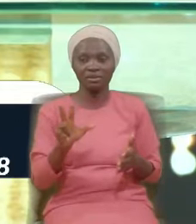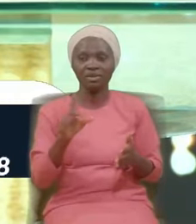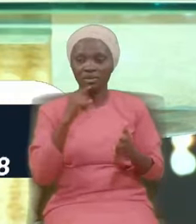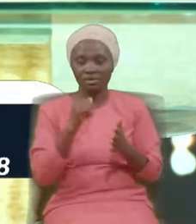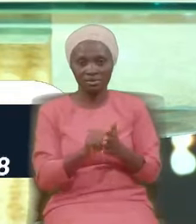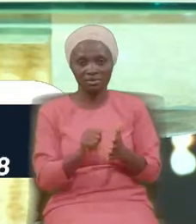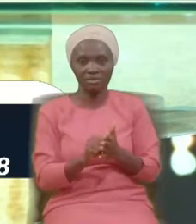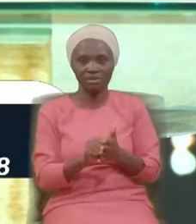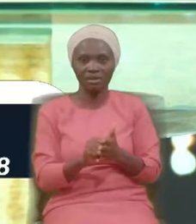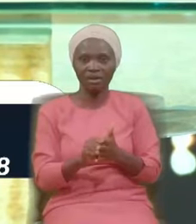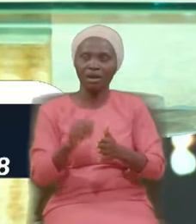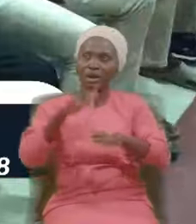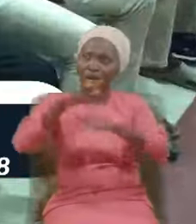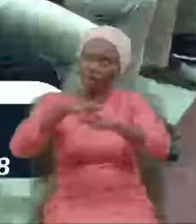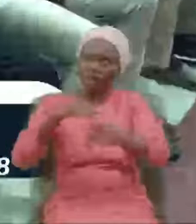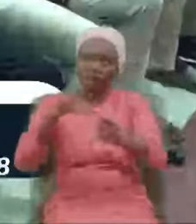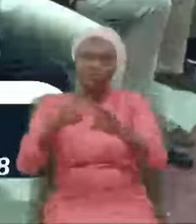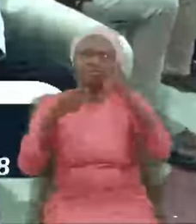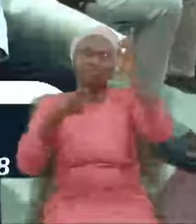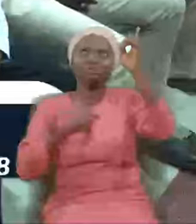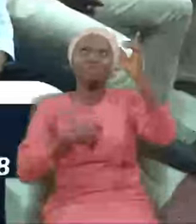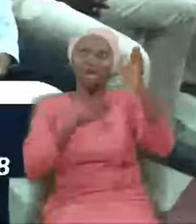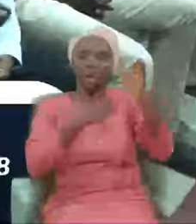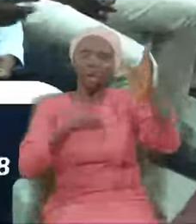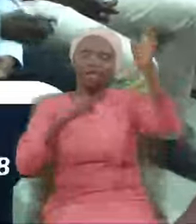répondrai. Y a-t-il de réponse ce soir?